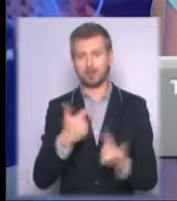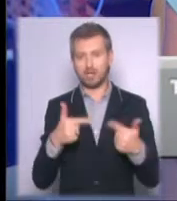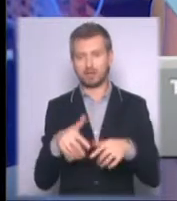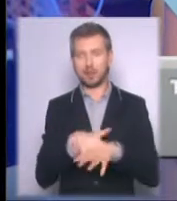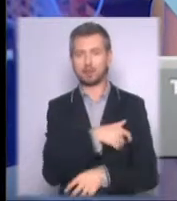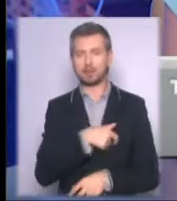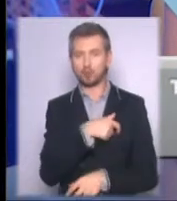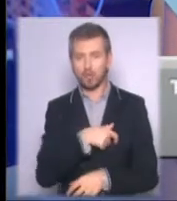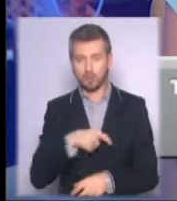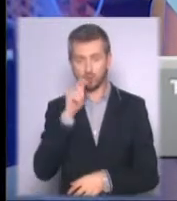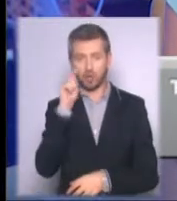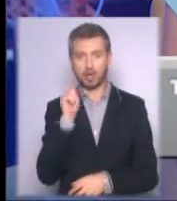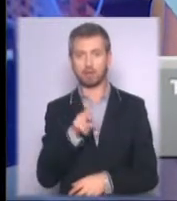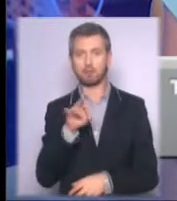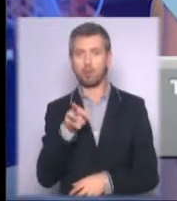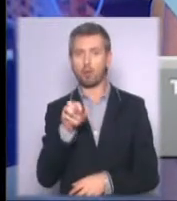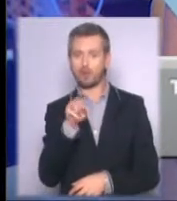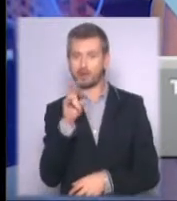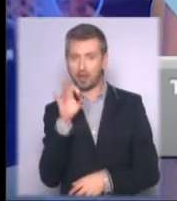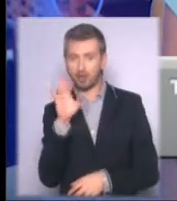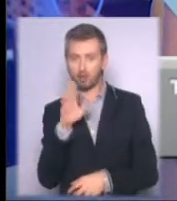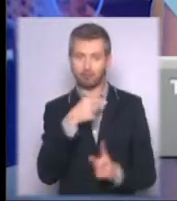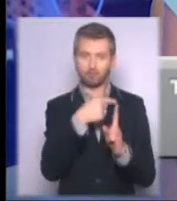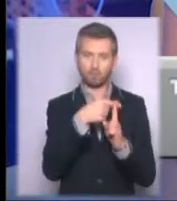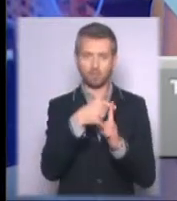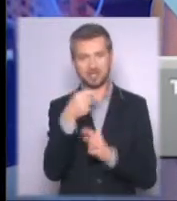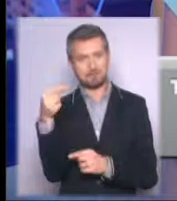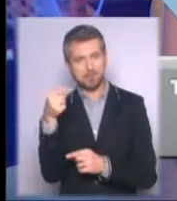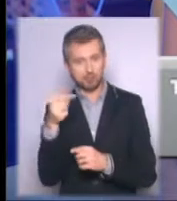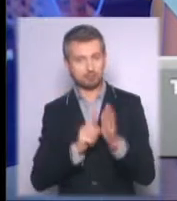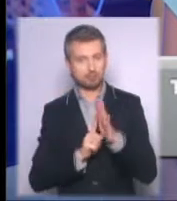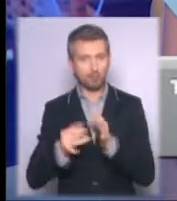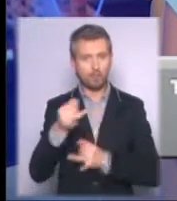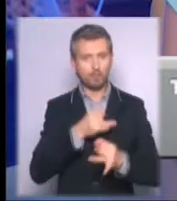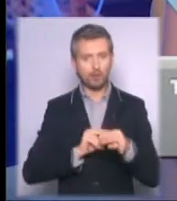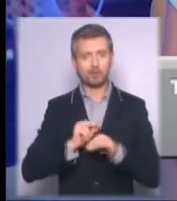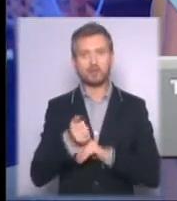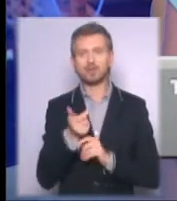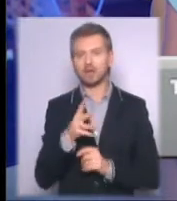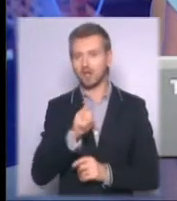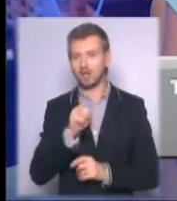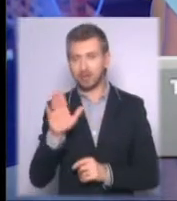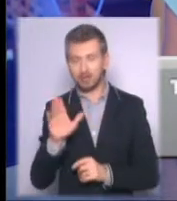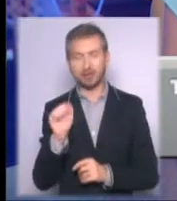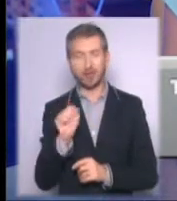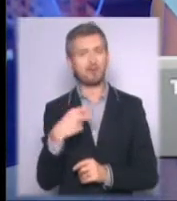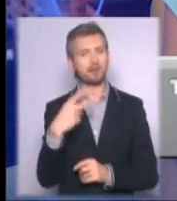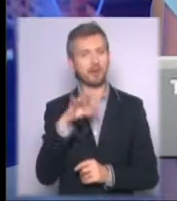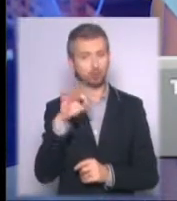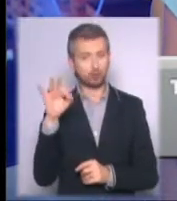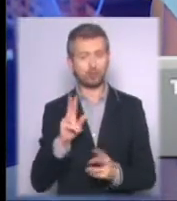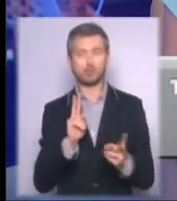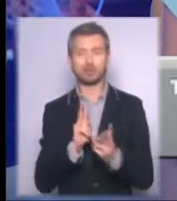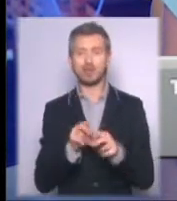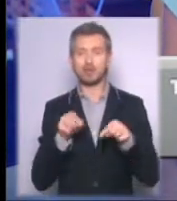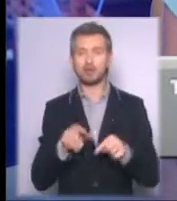України Андрій Помазанов. Всі за і проти такої ініціативи почнемо обговорювати уже за кілька хвилин. Ну а о 20-й зустрічайте в нашому